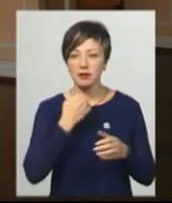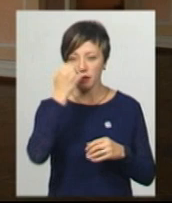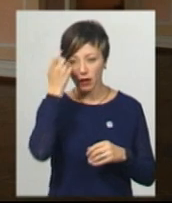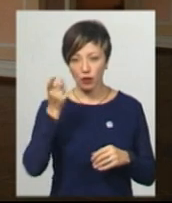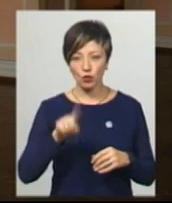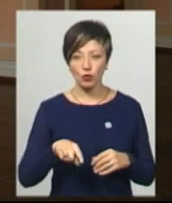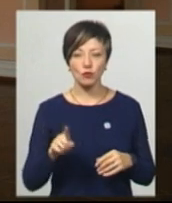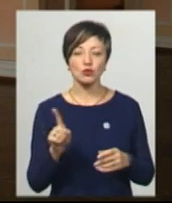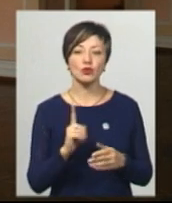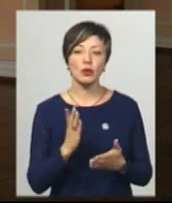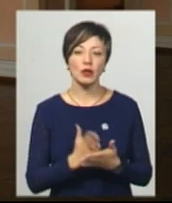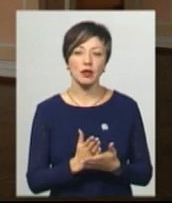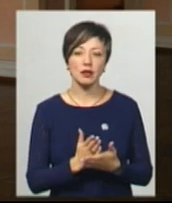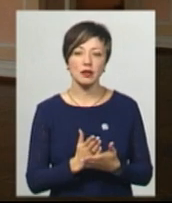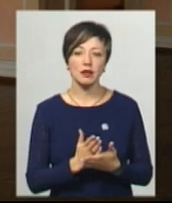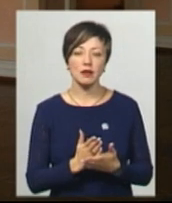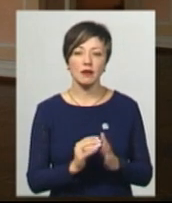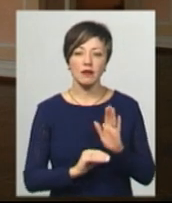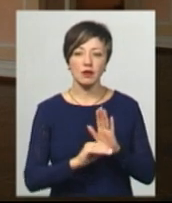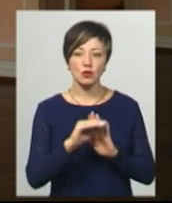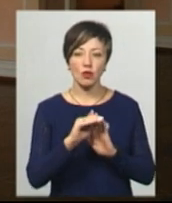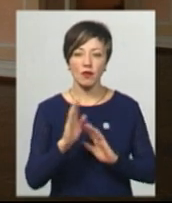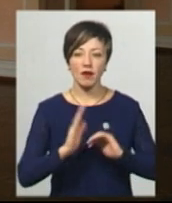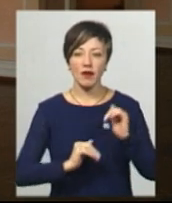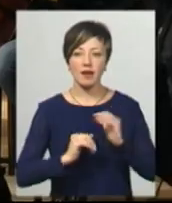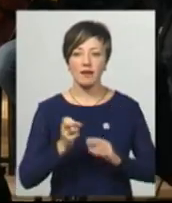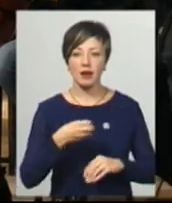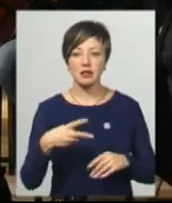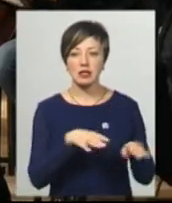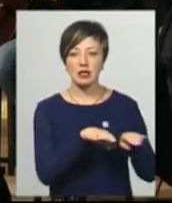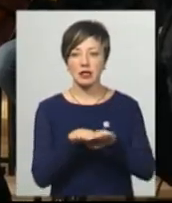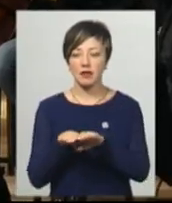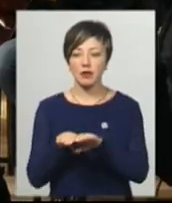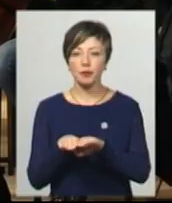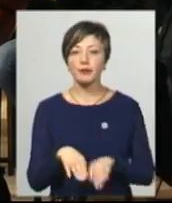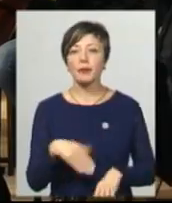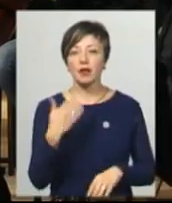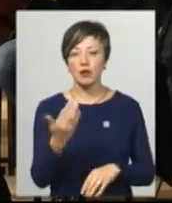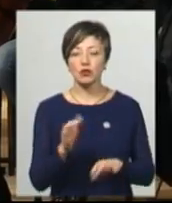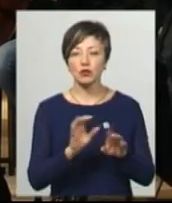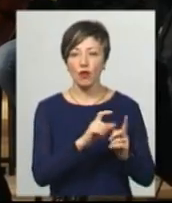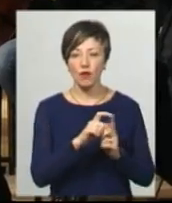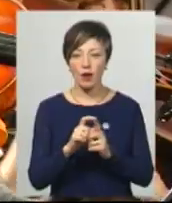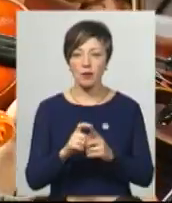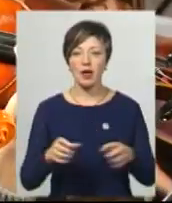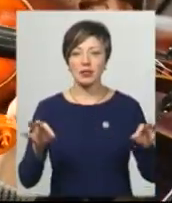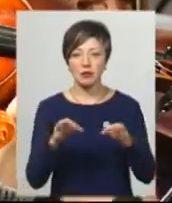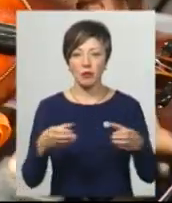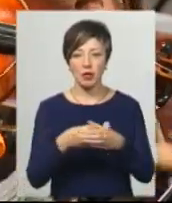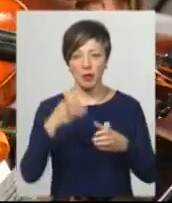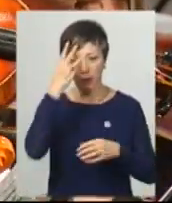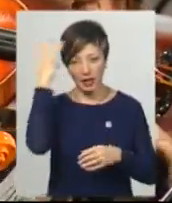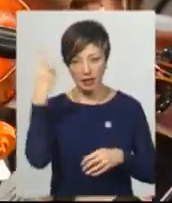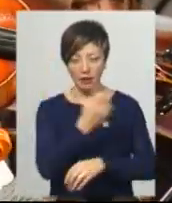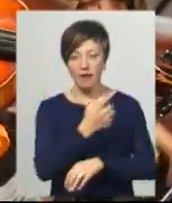що є певний високий кваліфікаційний рівень. За словами Сергія Рабійчука, академічний симфонічний оркестр